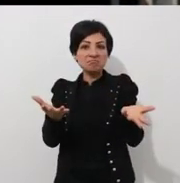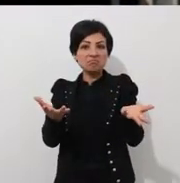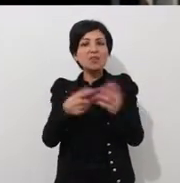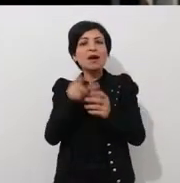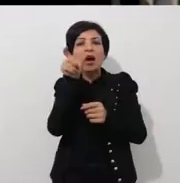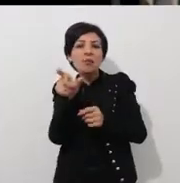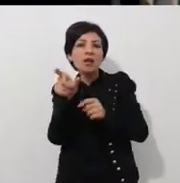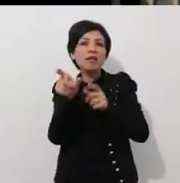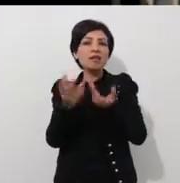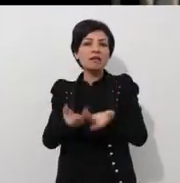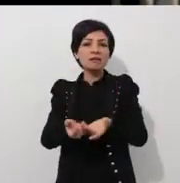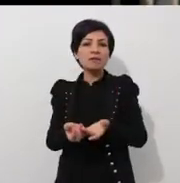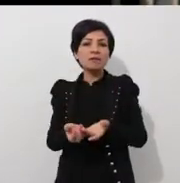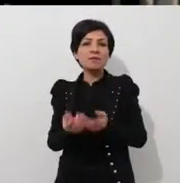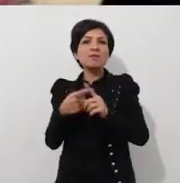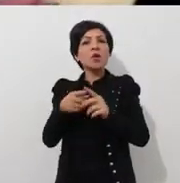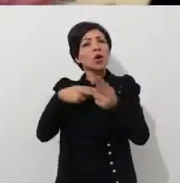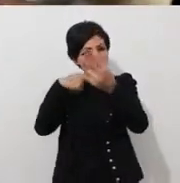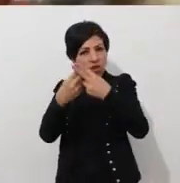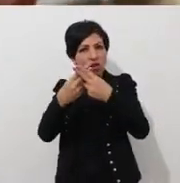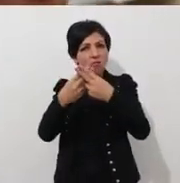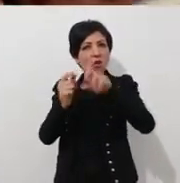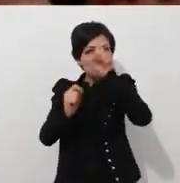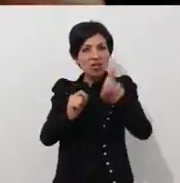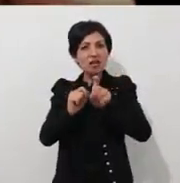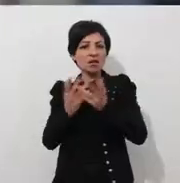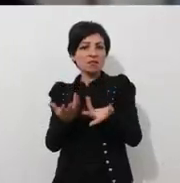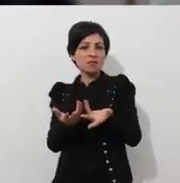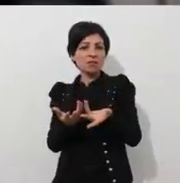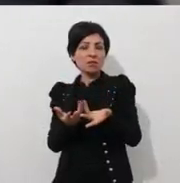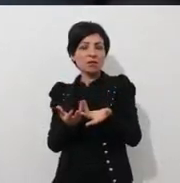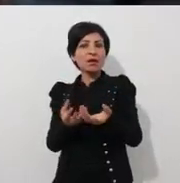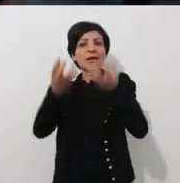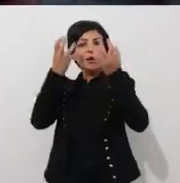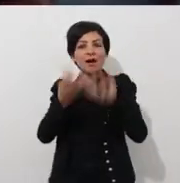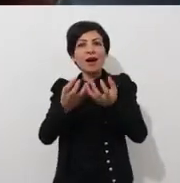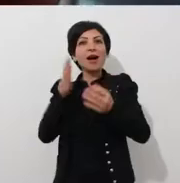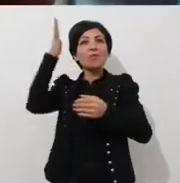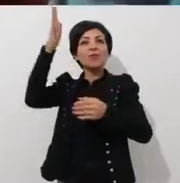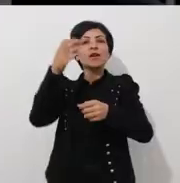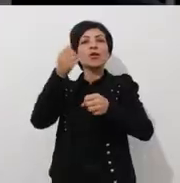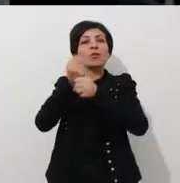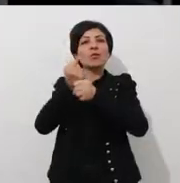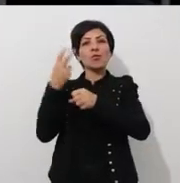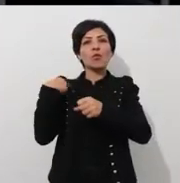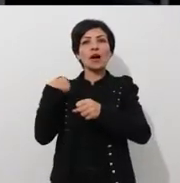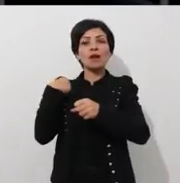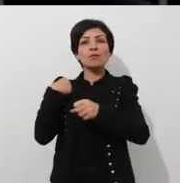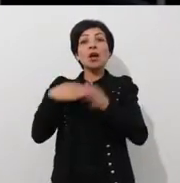نستنطق يعني العبارة ليك، نجاوب، نسأل. أنا نحب